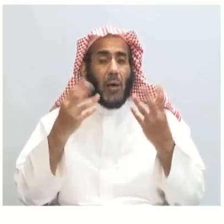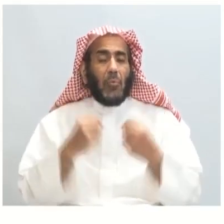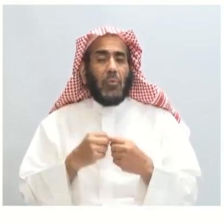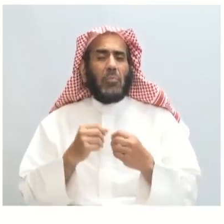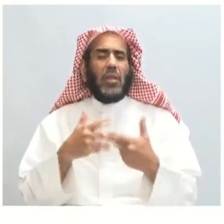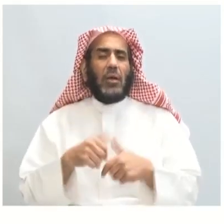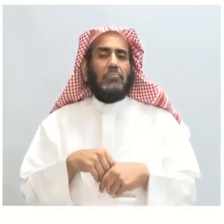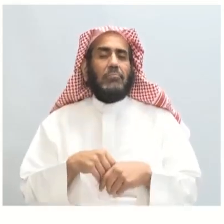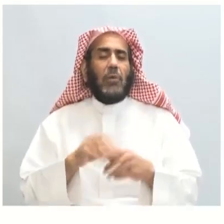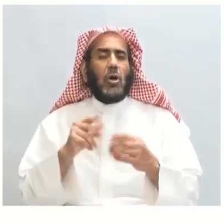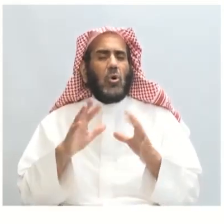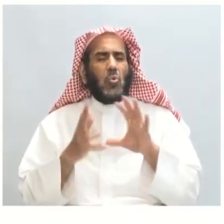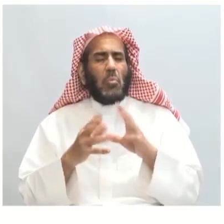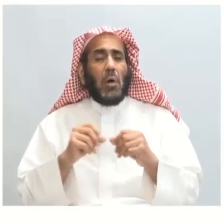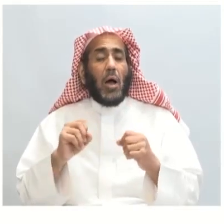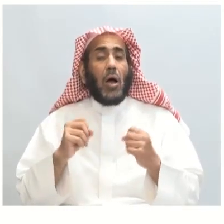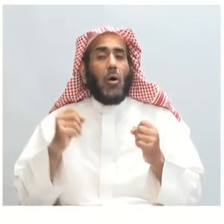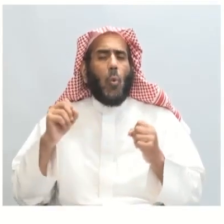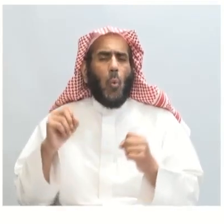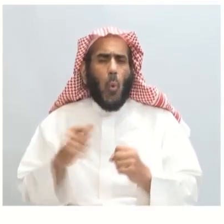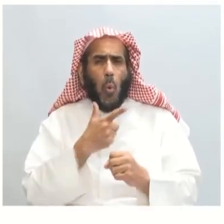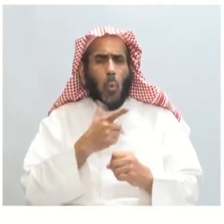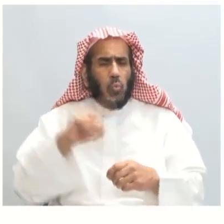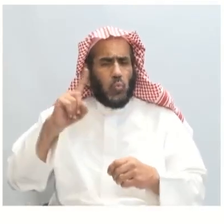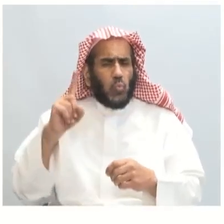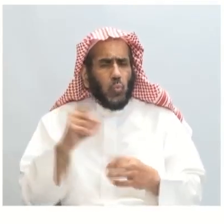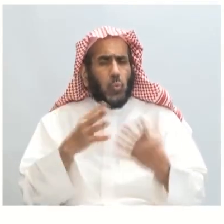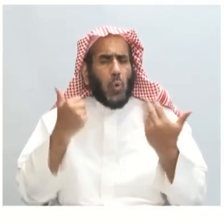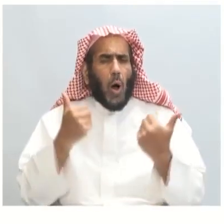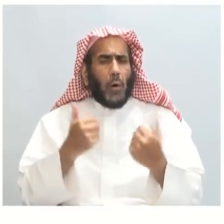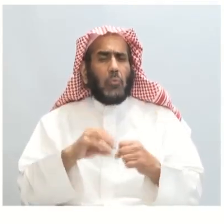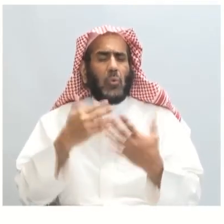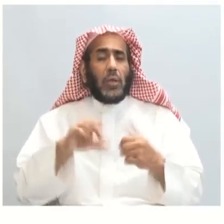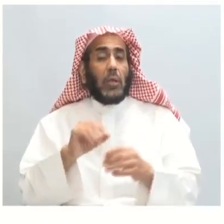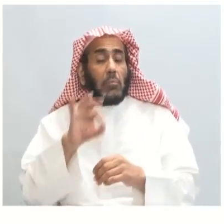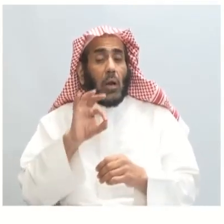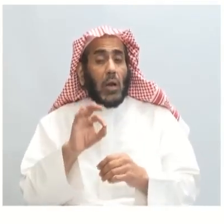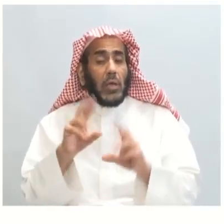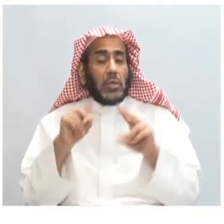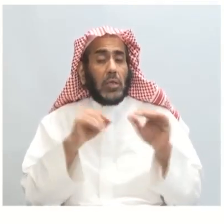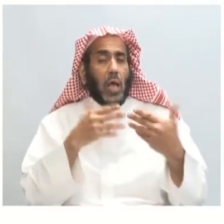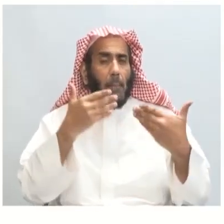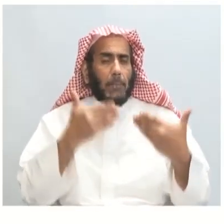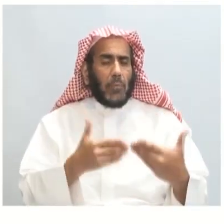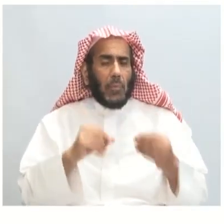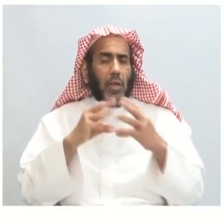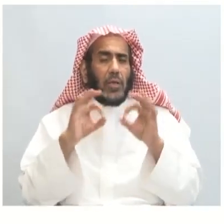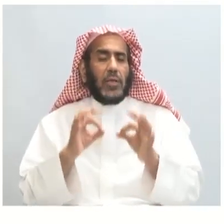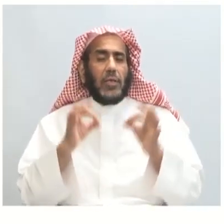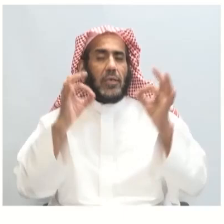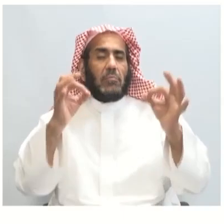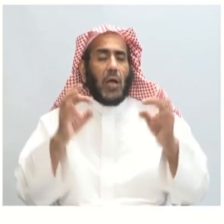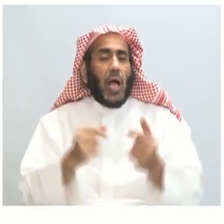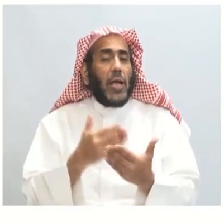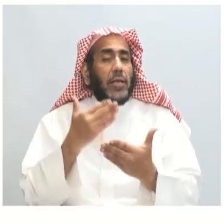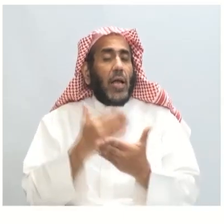ريتا اذا رب عجله تهبوا بريده وحدد من القصيده البيت المطابق لهذه تلك الحكمه اذا اين